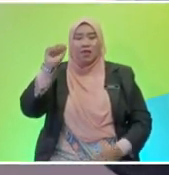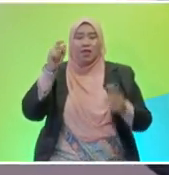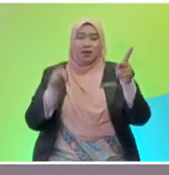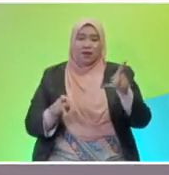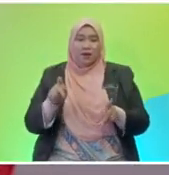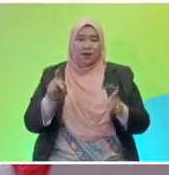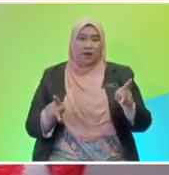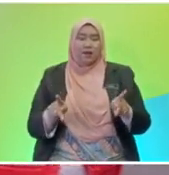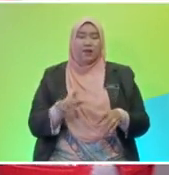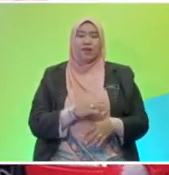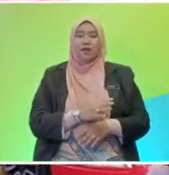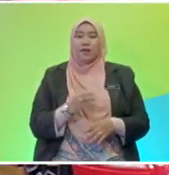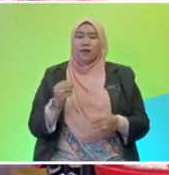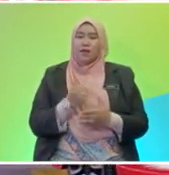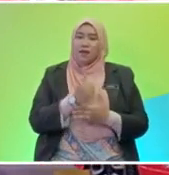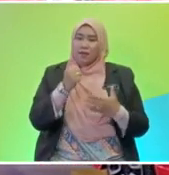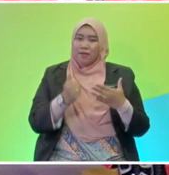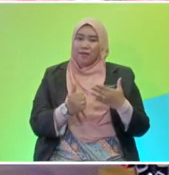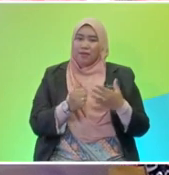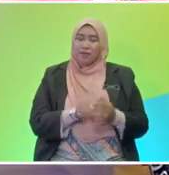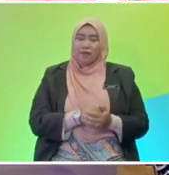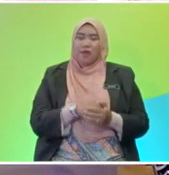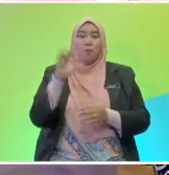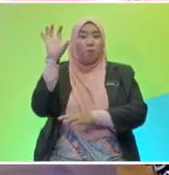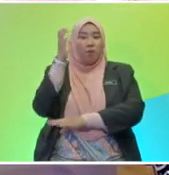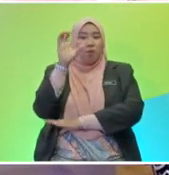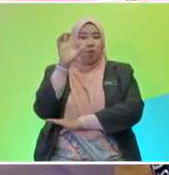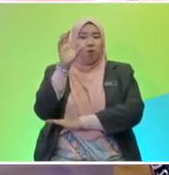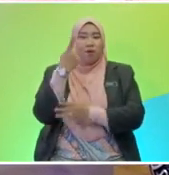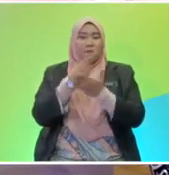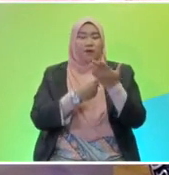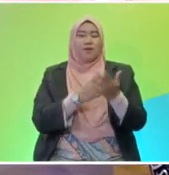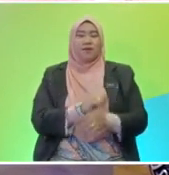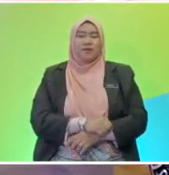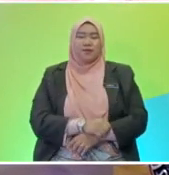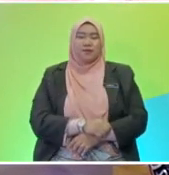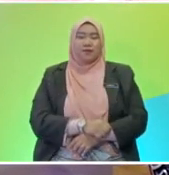dan yang terakhir yang terakhir inilah pokoknya Iya itu